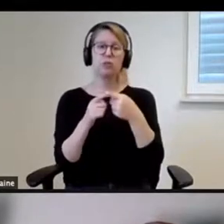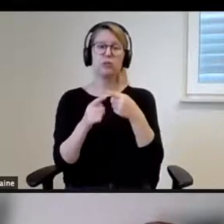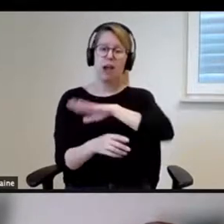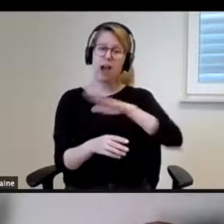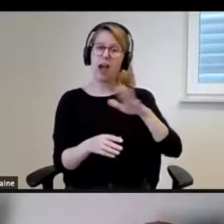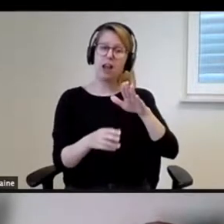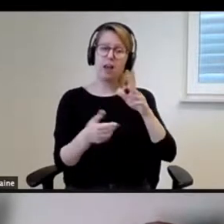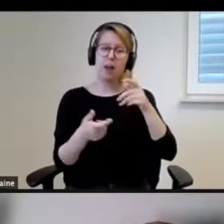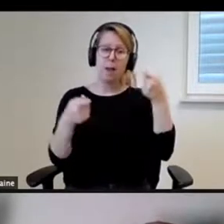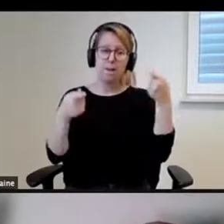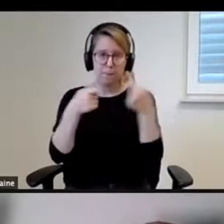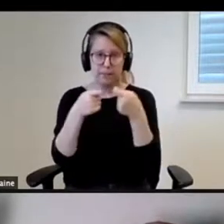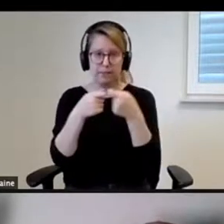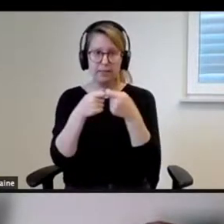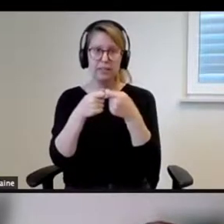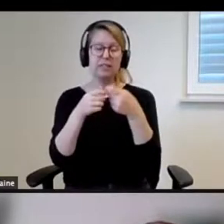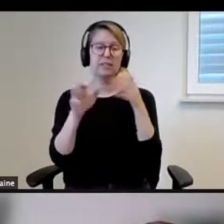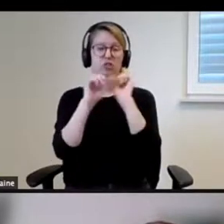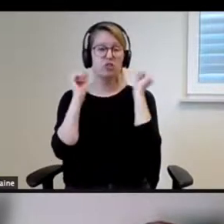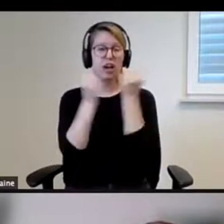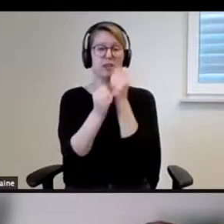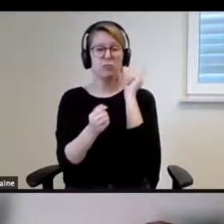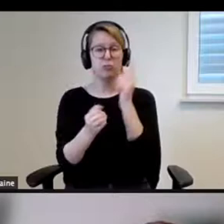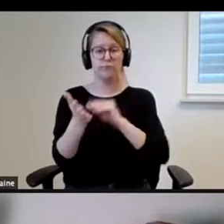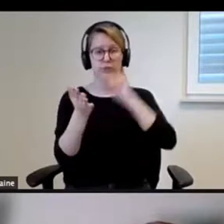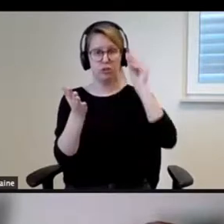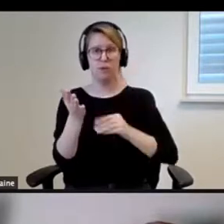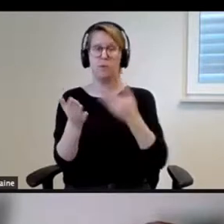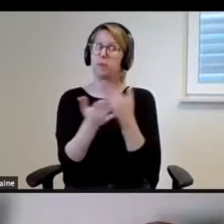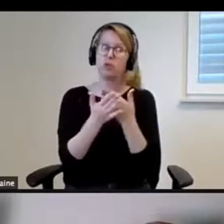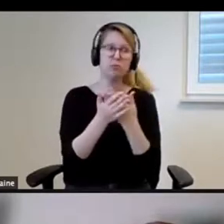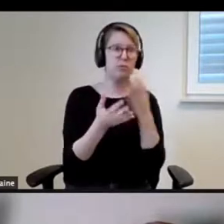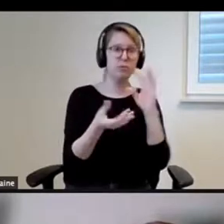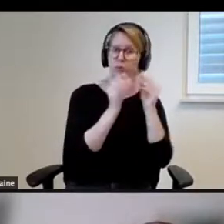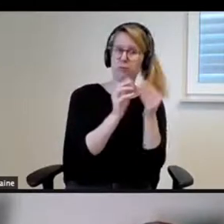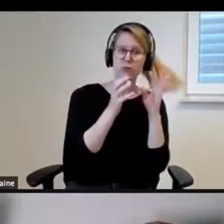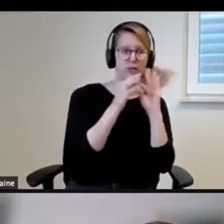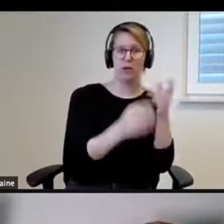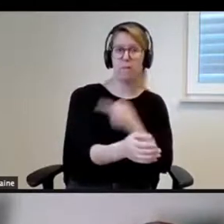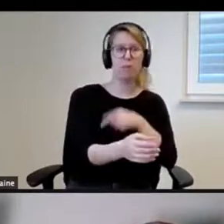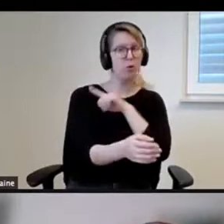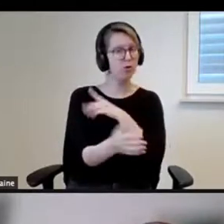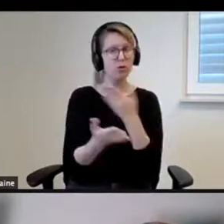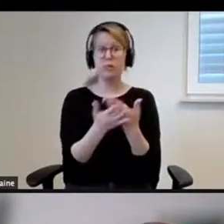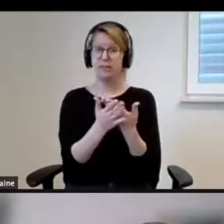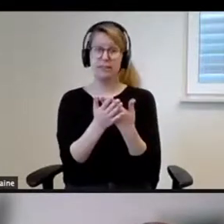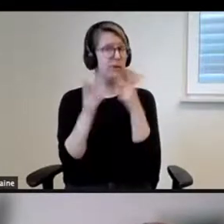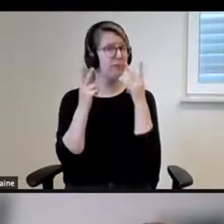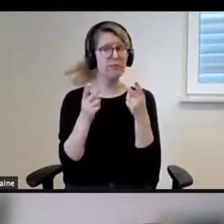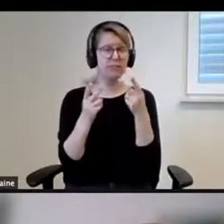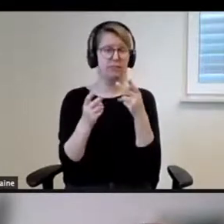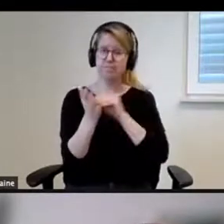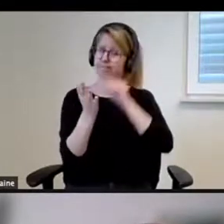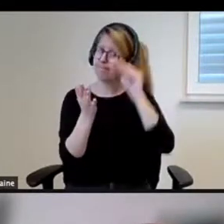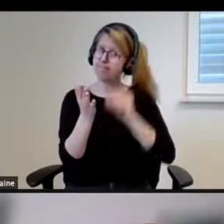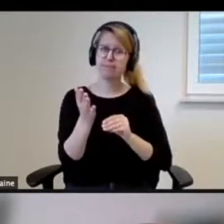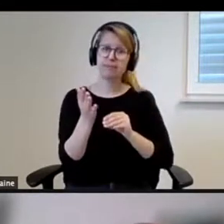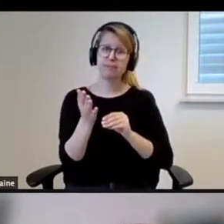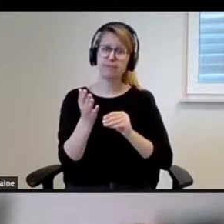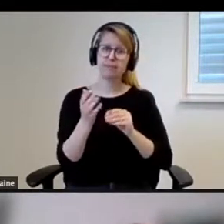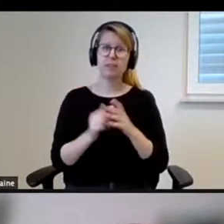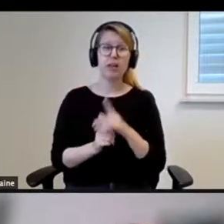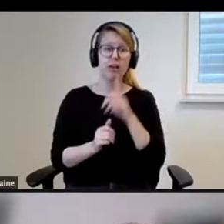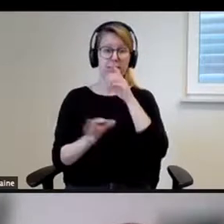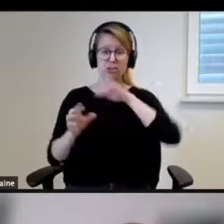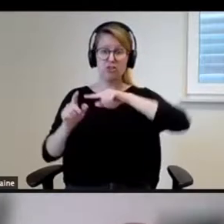Je crois que c'est très important aussi, parce qu'il y a quand même, quand on voit toutes les statistiques, quand on fait une évaluation